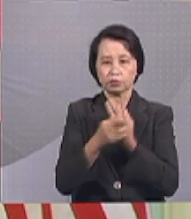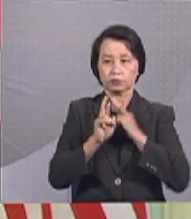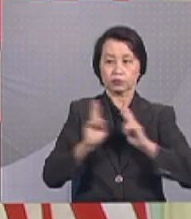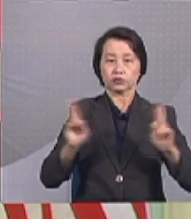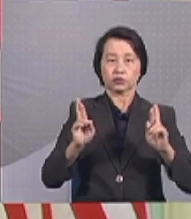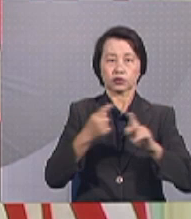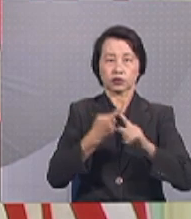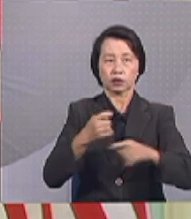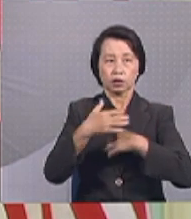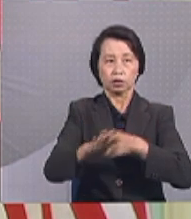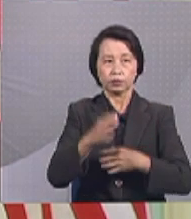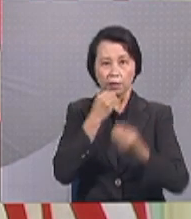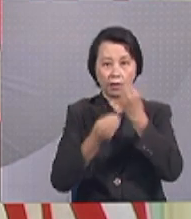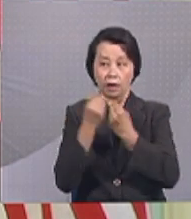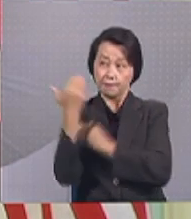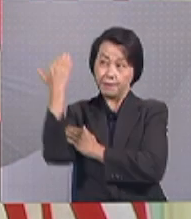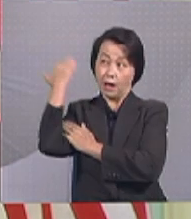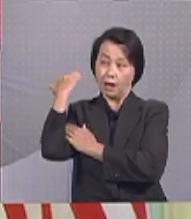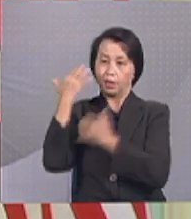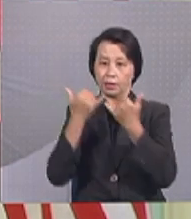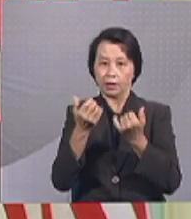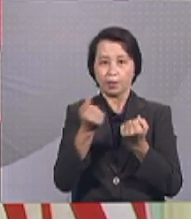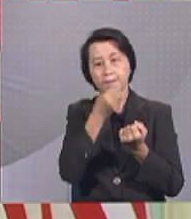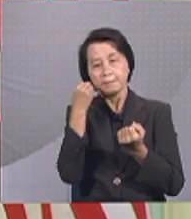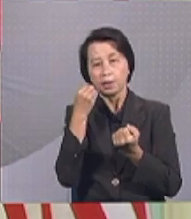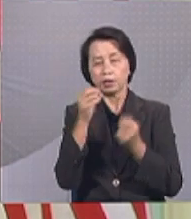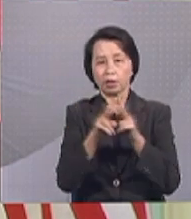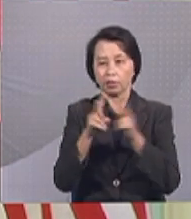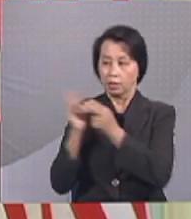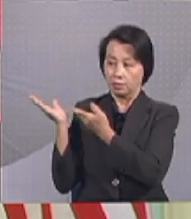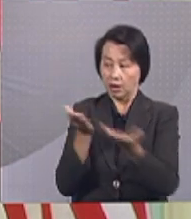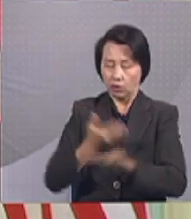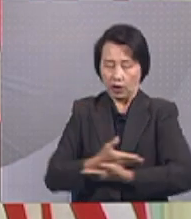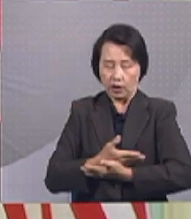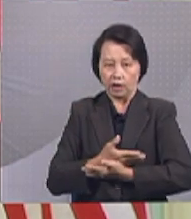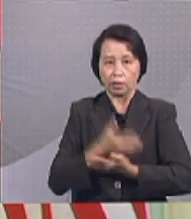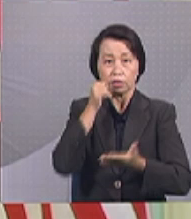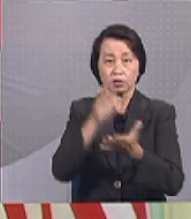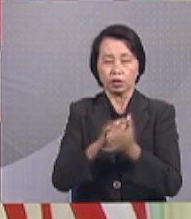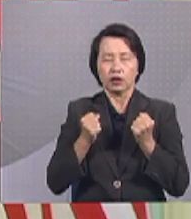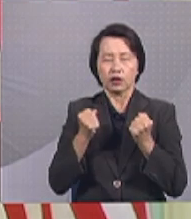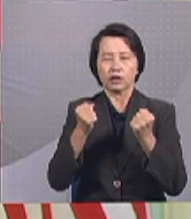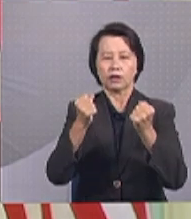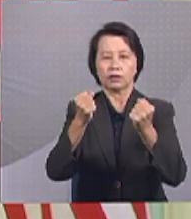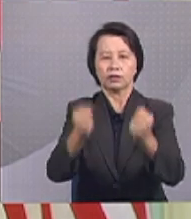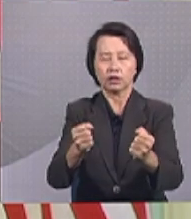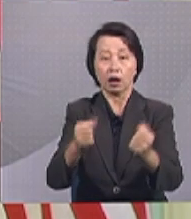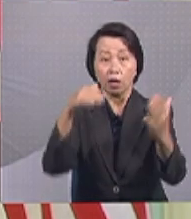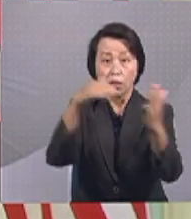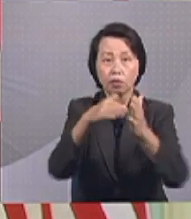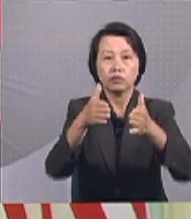sedia daripada lepas sahur nak balik kampung, bawa anak, isteri dan sebagainya sampai ke sekatan jalan